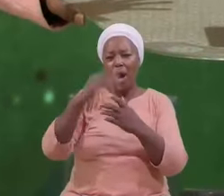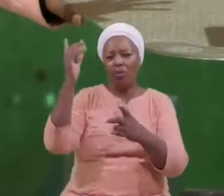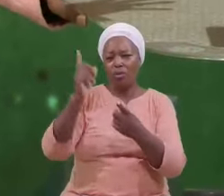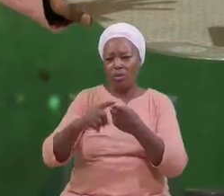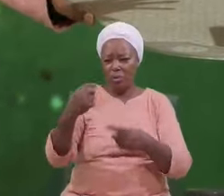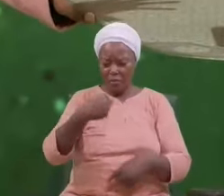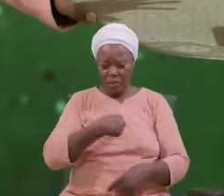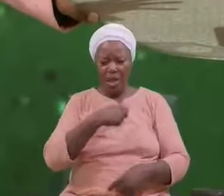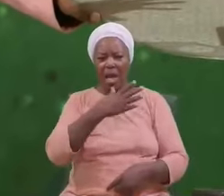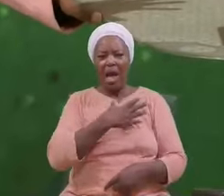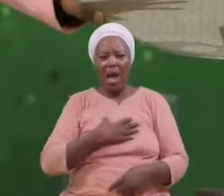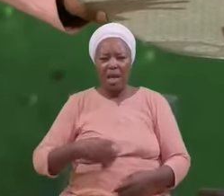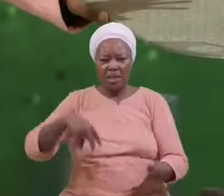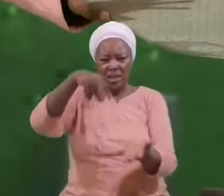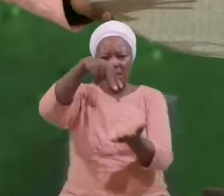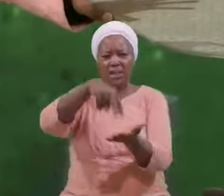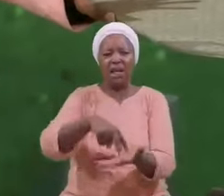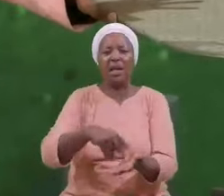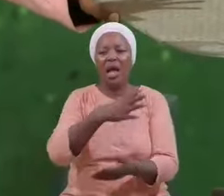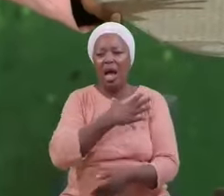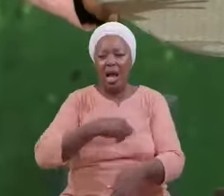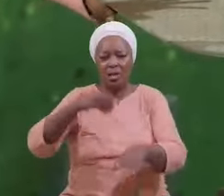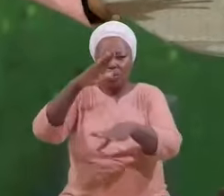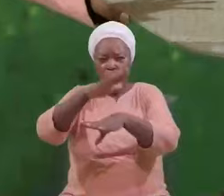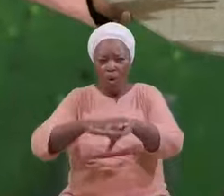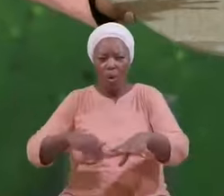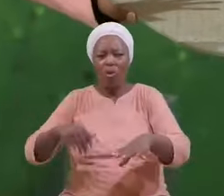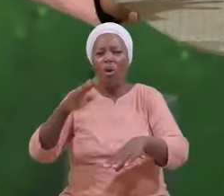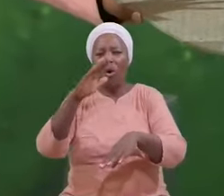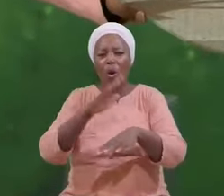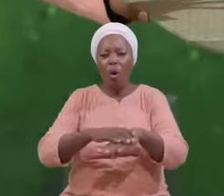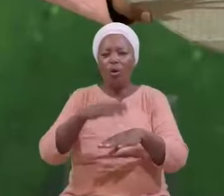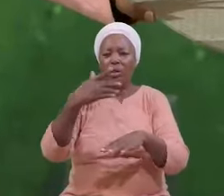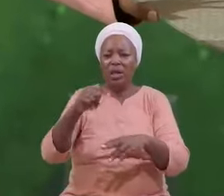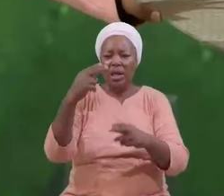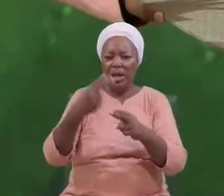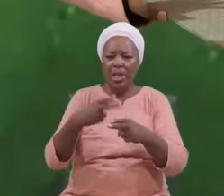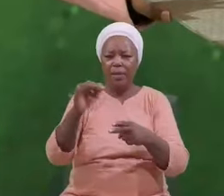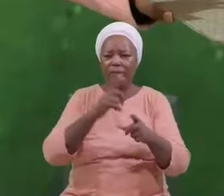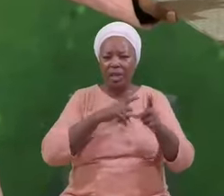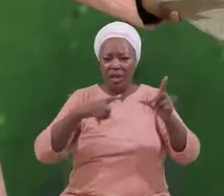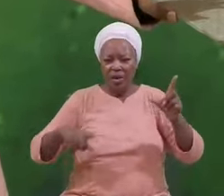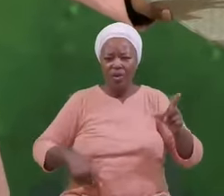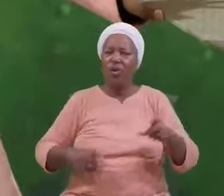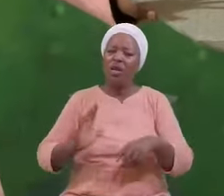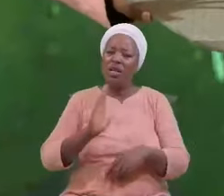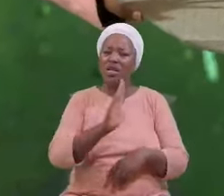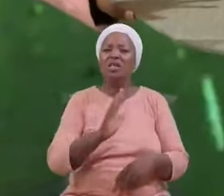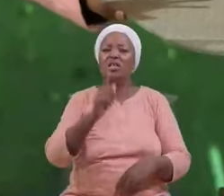Il se présentera lui-même. Il invoquera le nom de l'Éternel son